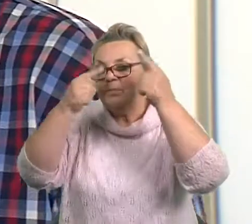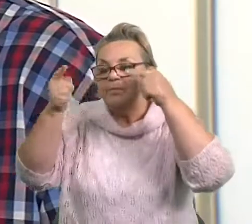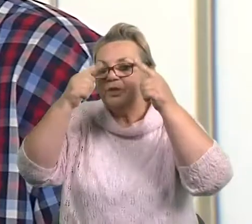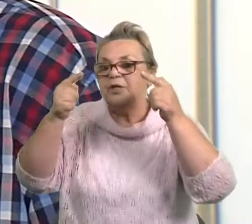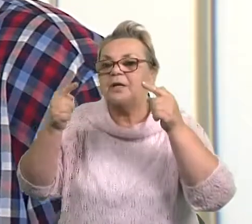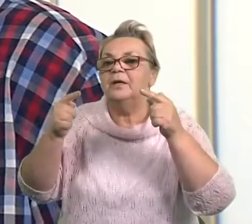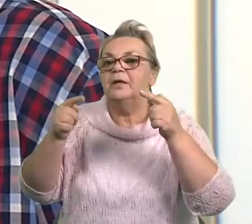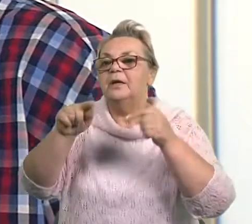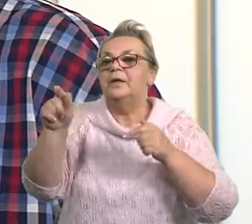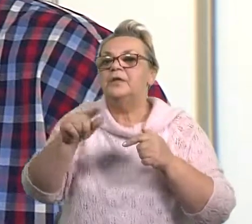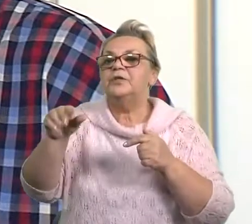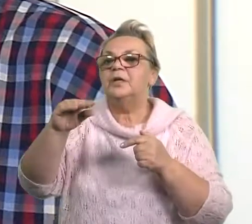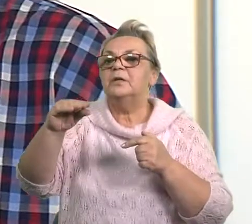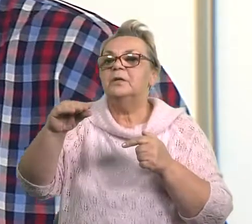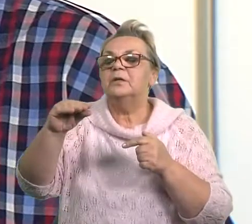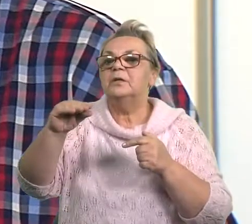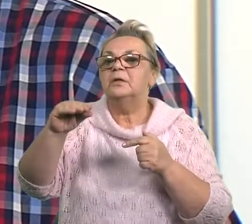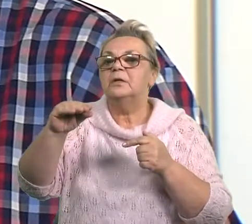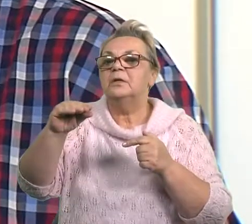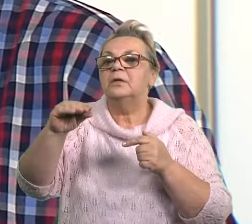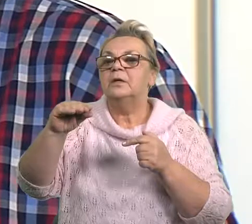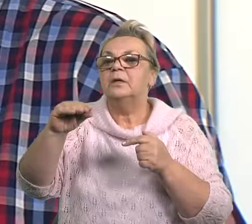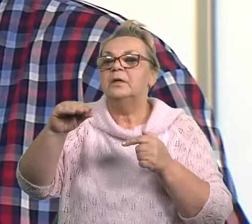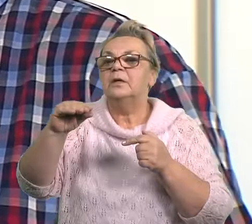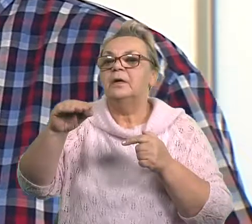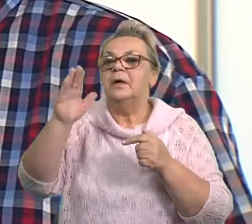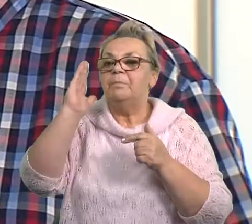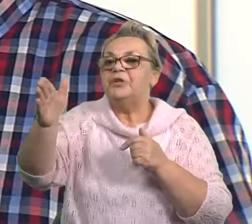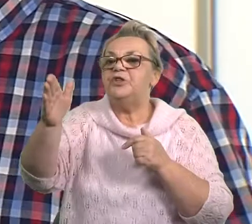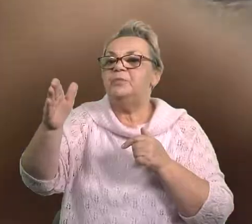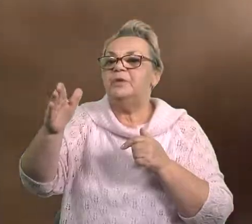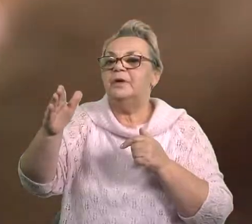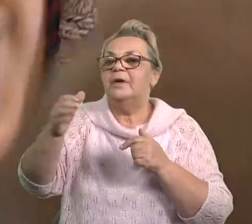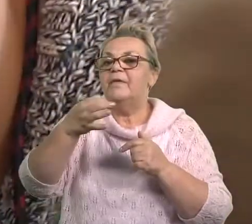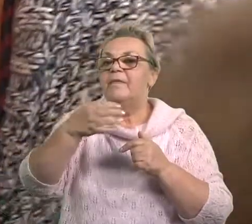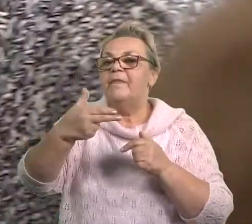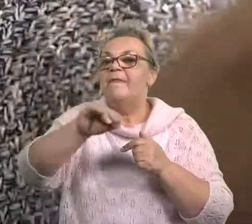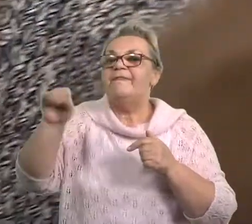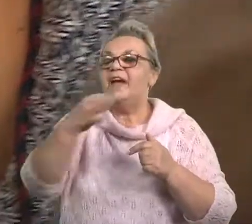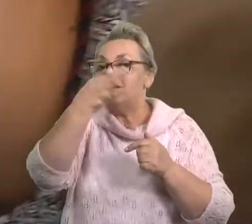młoda krew. Mam nadzieję, że udźwignie kierunek i będziemy najlepsi w regionie.